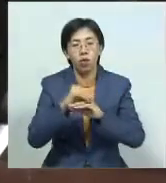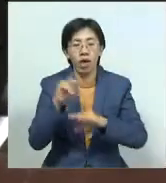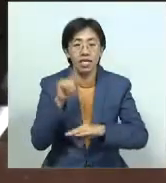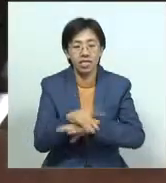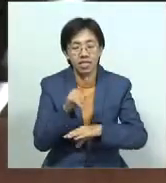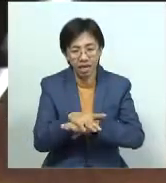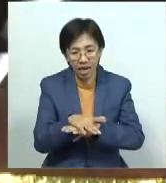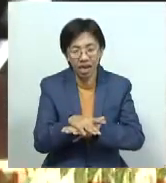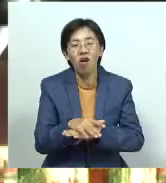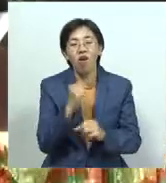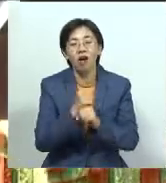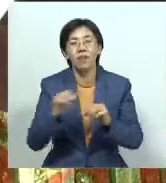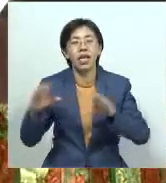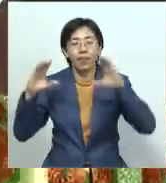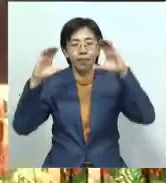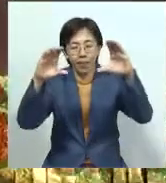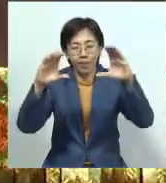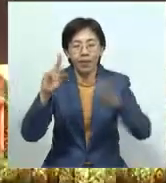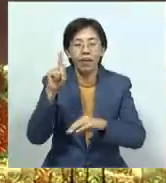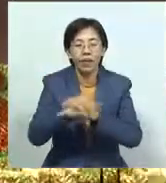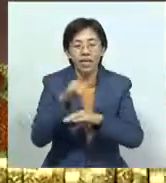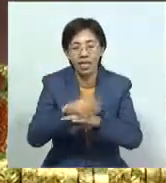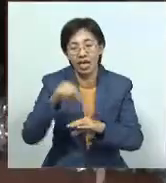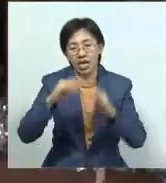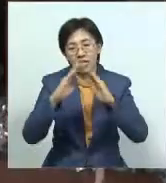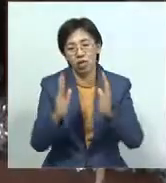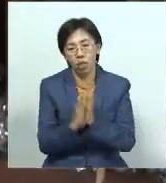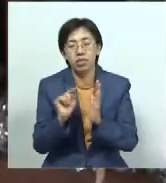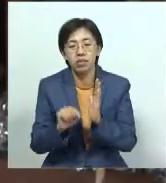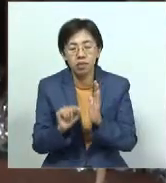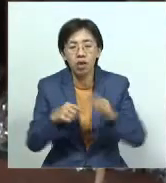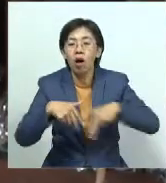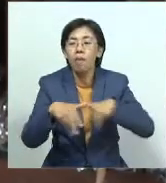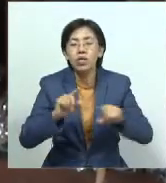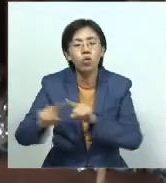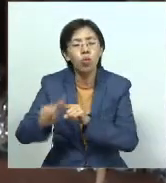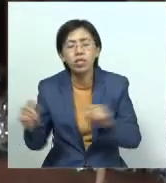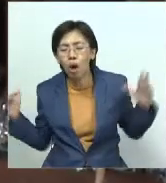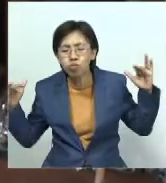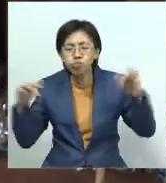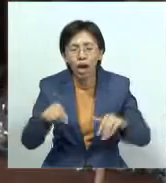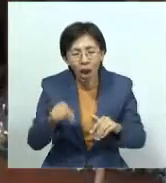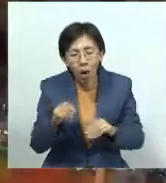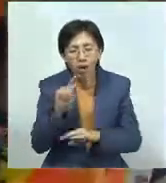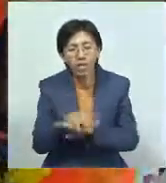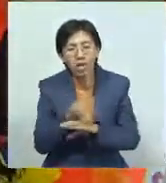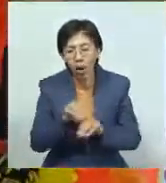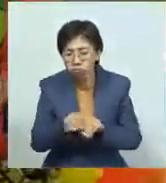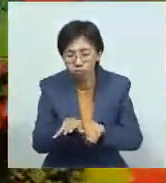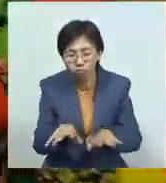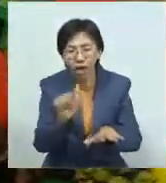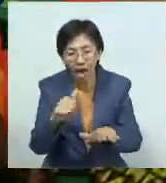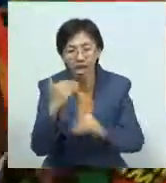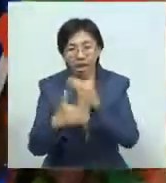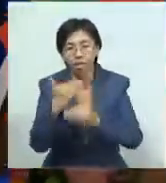ชารัฐเข้ามาติดตั้งภายในชุมชนวัดลาดบัวขาวแห่งนี้ก็ทำให้ประชาชนในพื้นที่ได้เข้าถึงอินเทอร์เน็ตและก็พัฒน